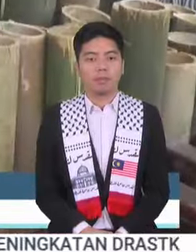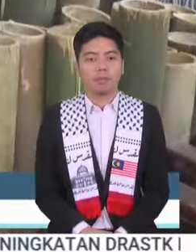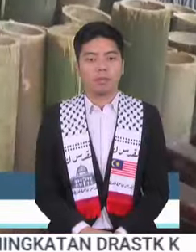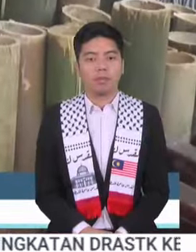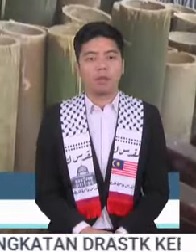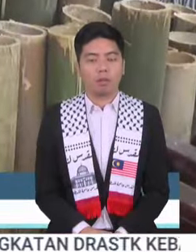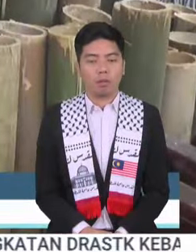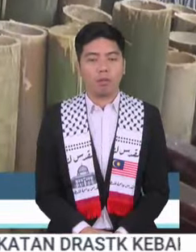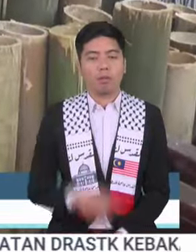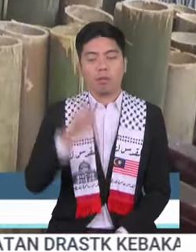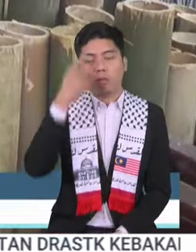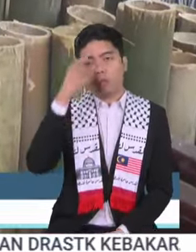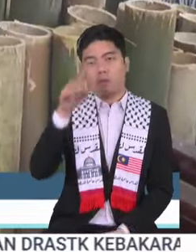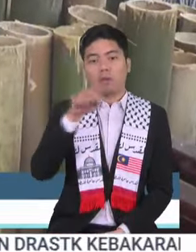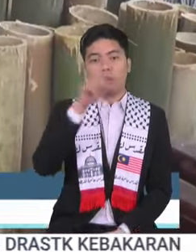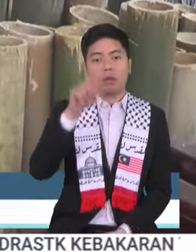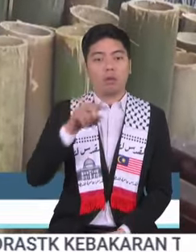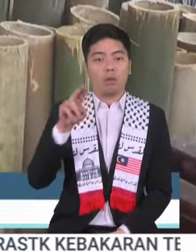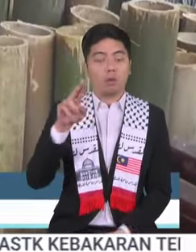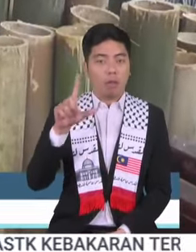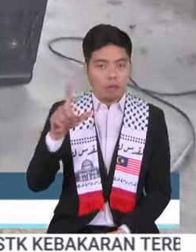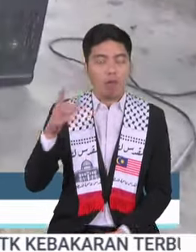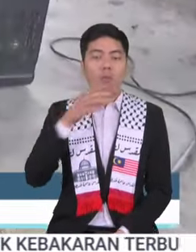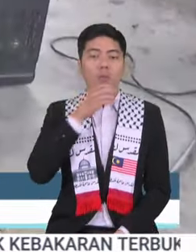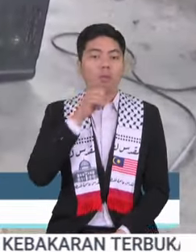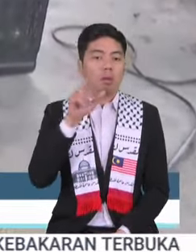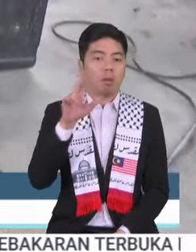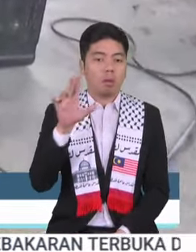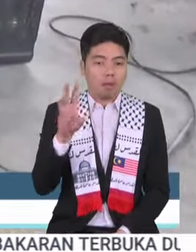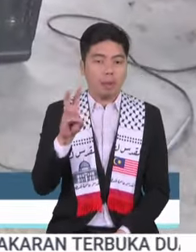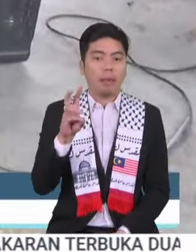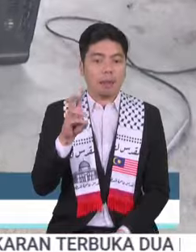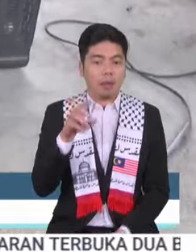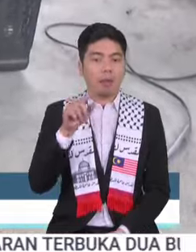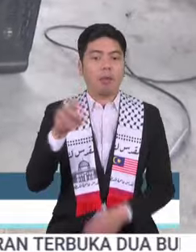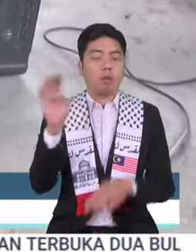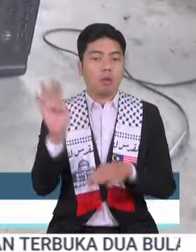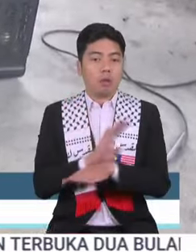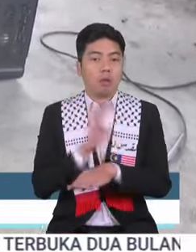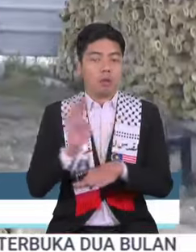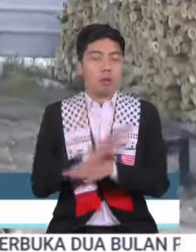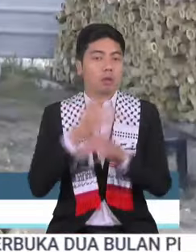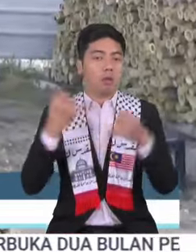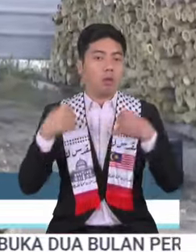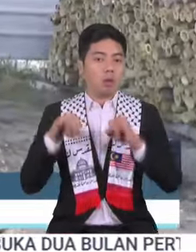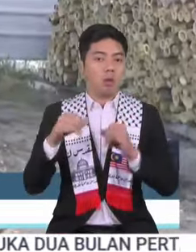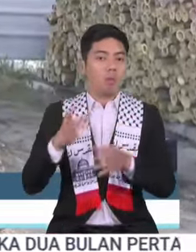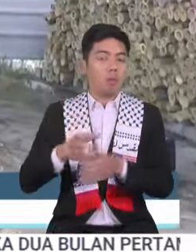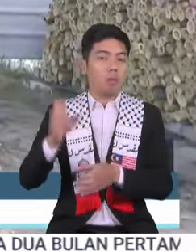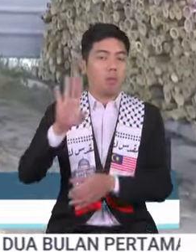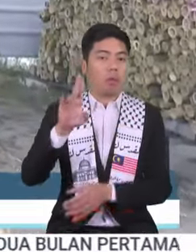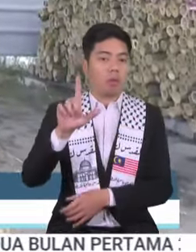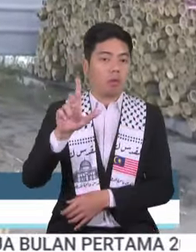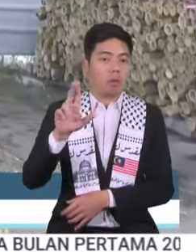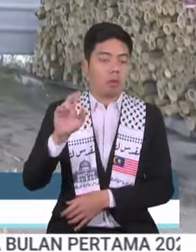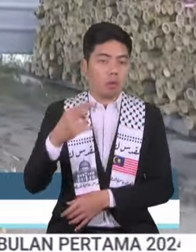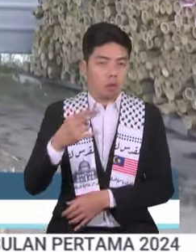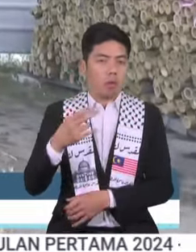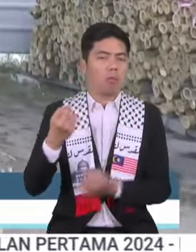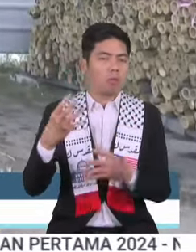Bagi Zul Azrai Zulkafli, 36 tahun, yang mengusahakan perniagaan menjual buluh lemang sejak beberapa tahun